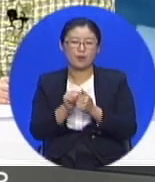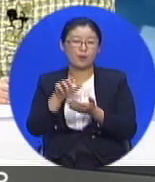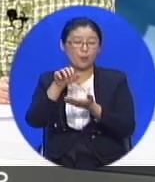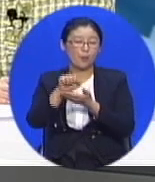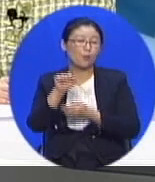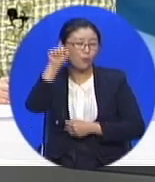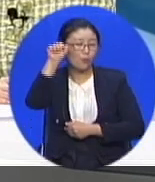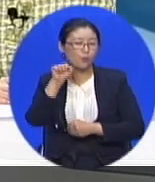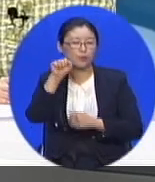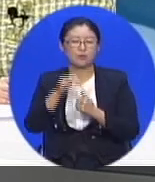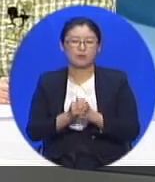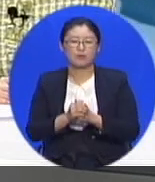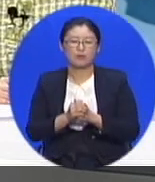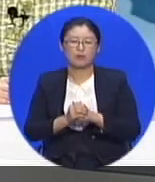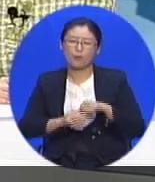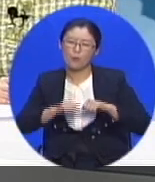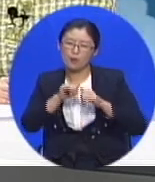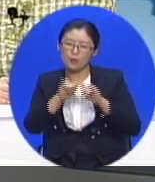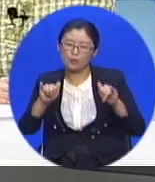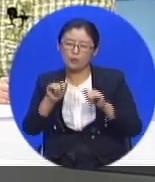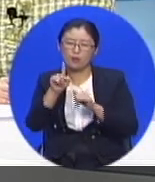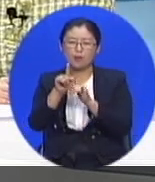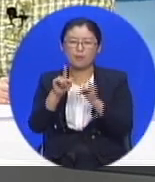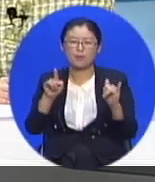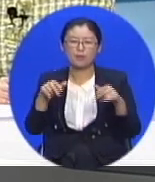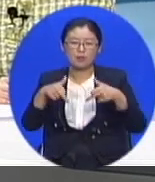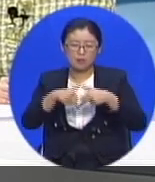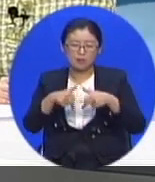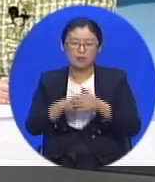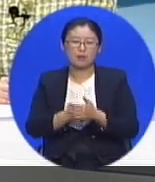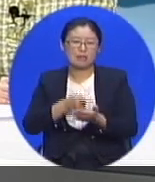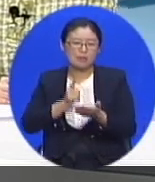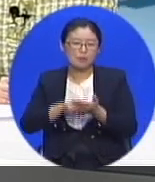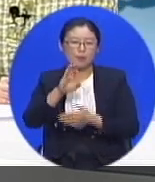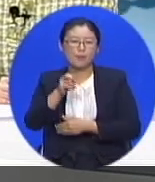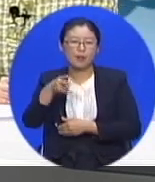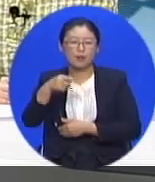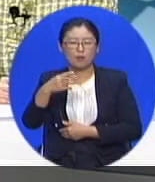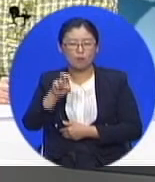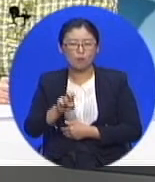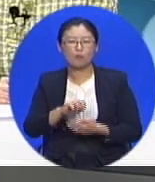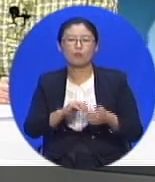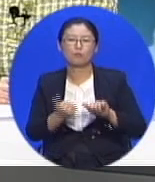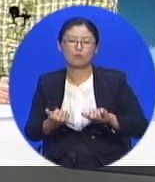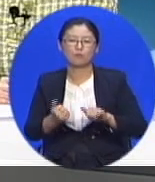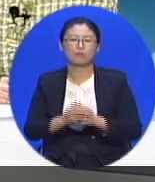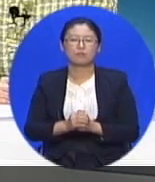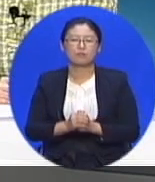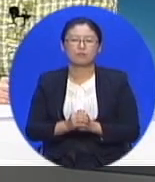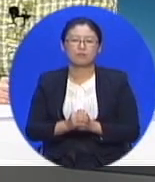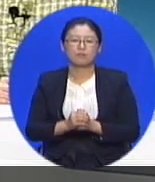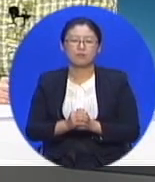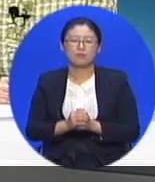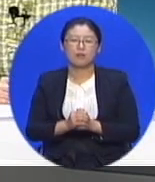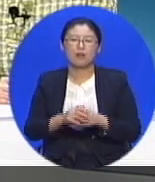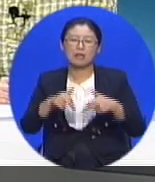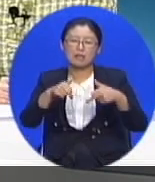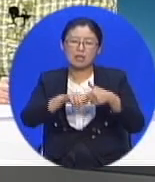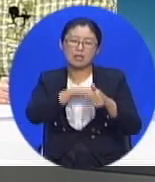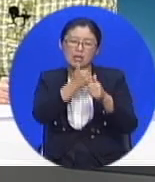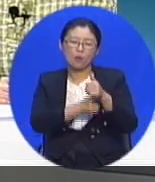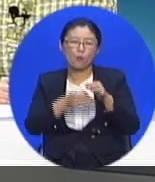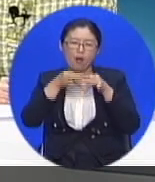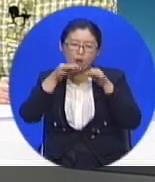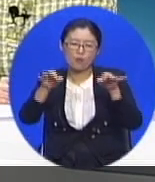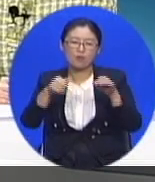했었는데요. 점거 중 활동가였던 한 명의 장애인이 급성폐렴으로 사망하는 사건이 있었습니다. 바로 장애인의 인권을